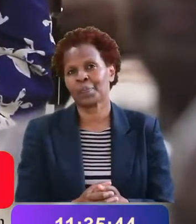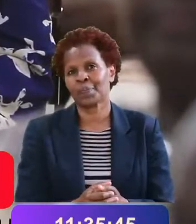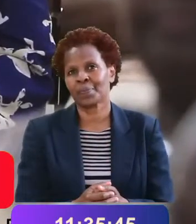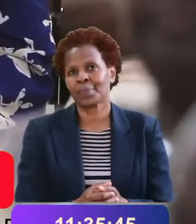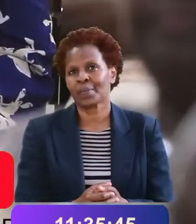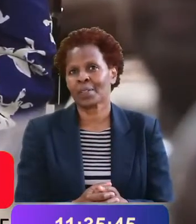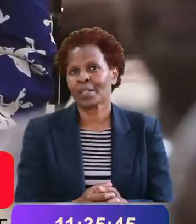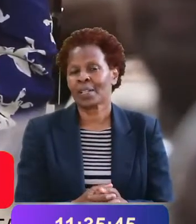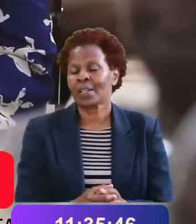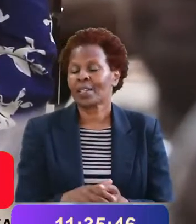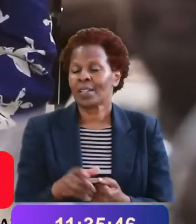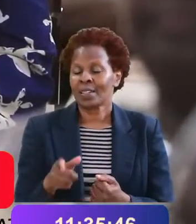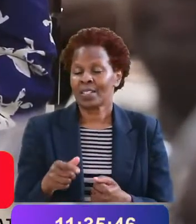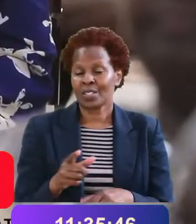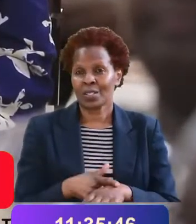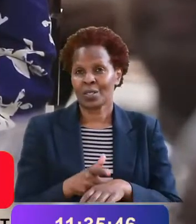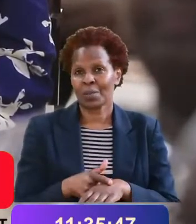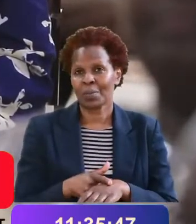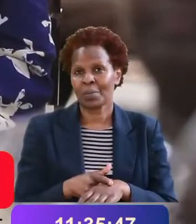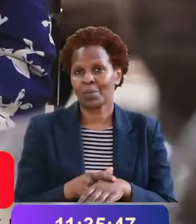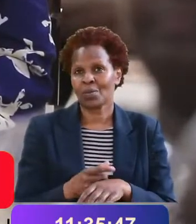Kama wakati huu wa Krismasi.